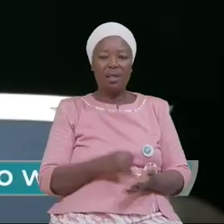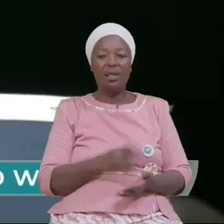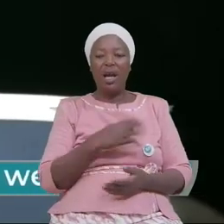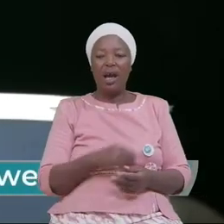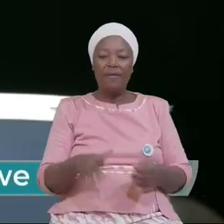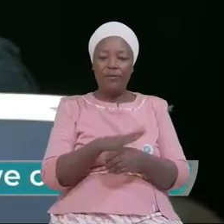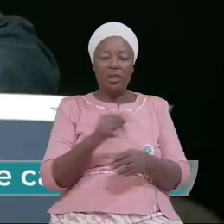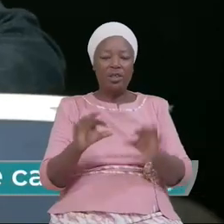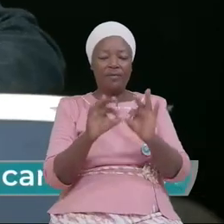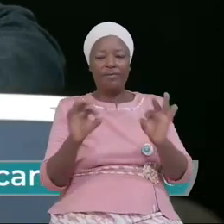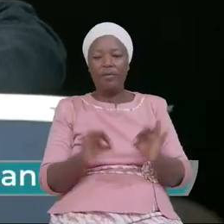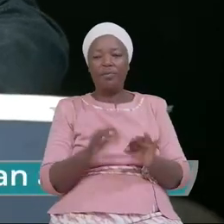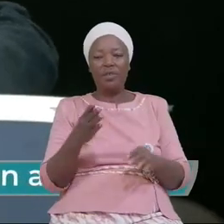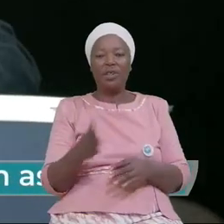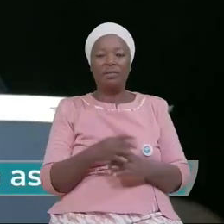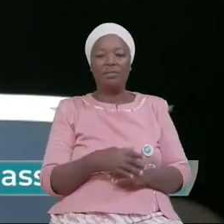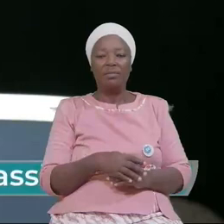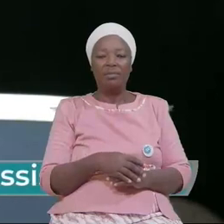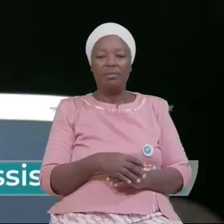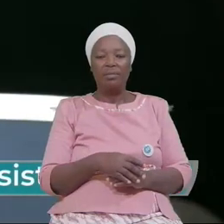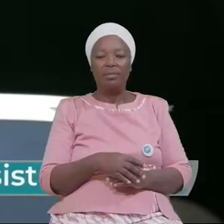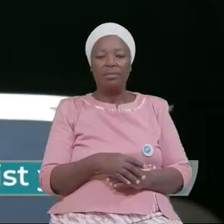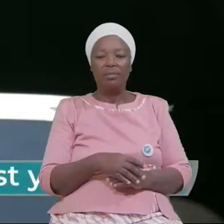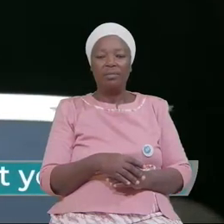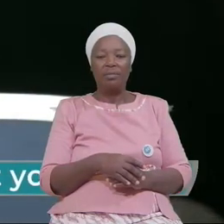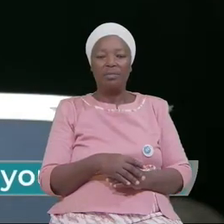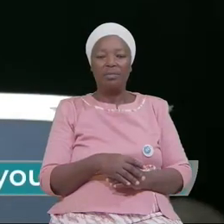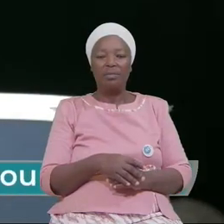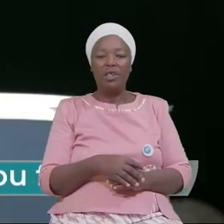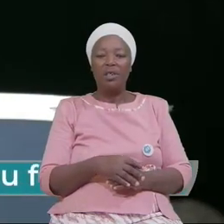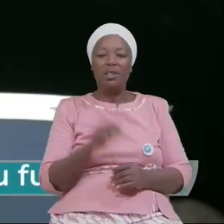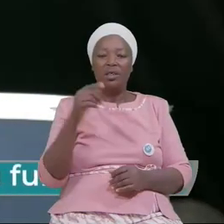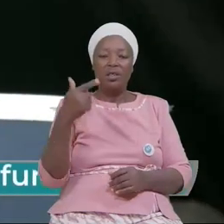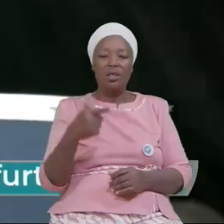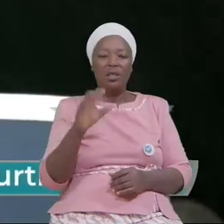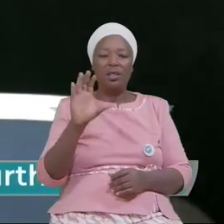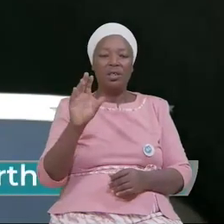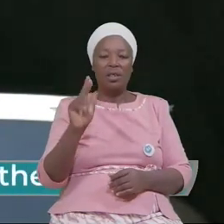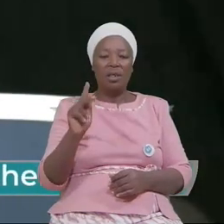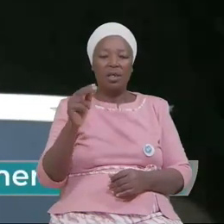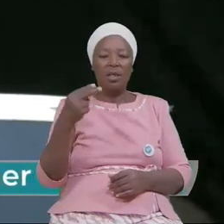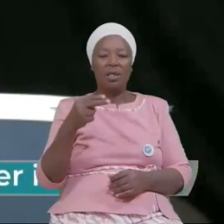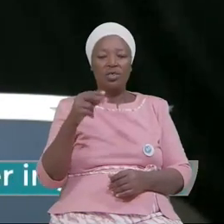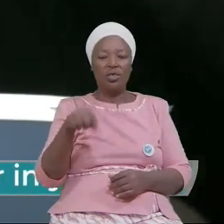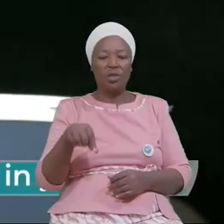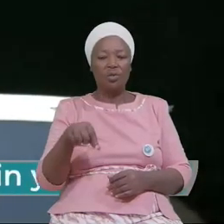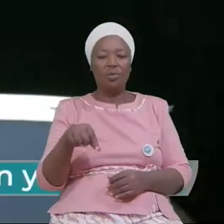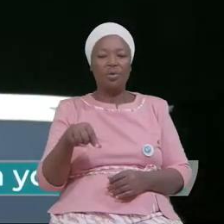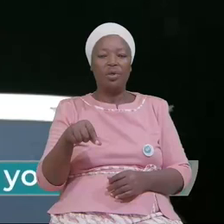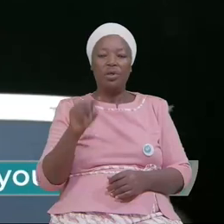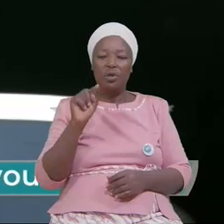et puis cliquez le lien là. Alors il y a une fiche qui va